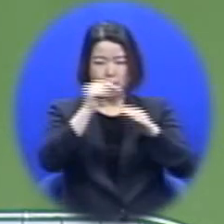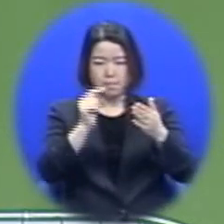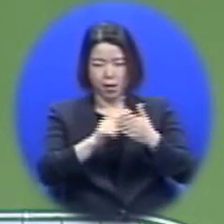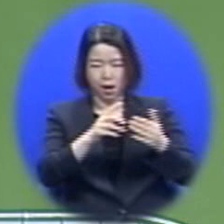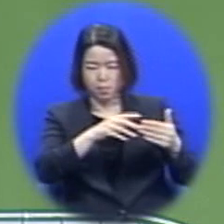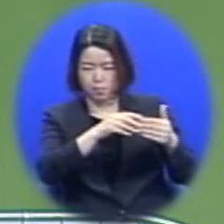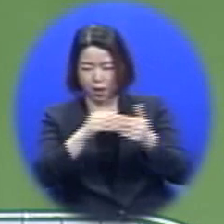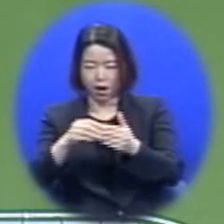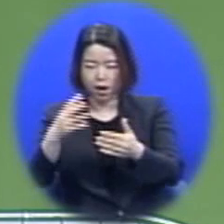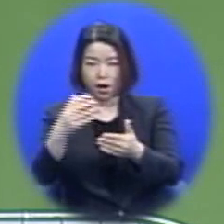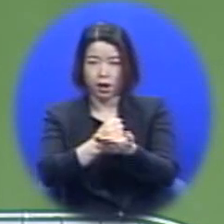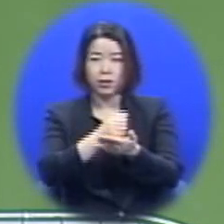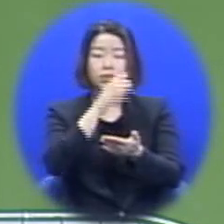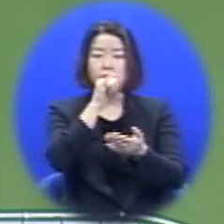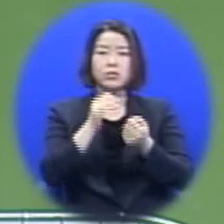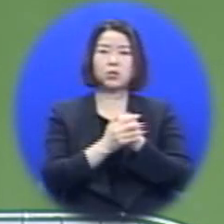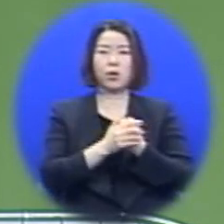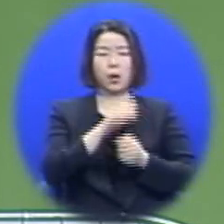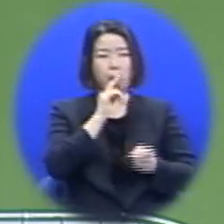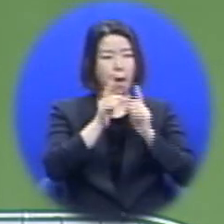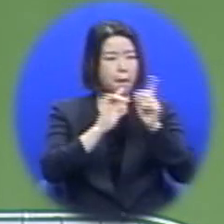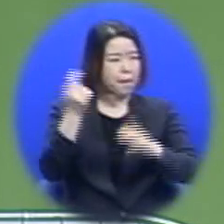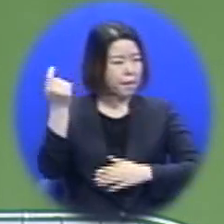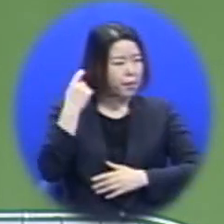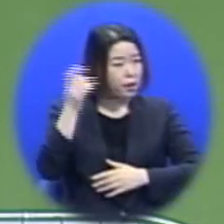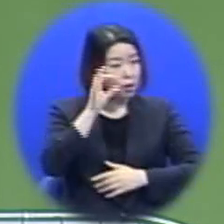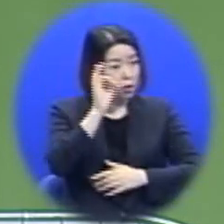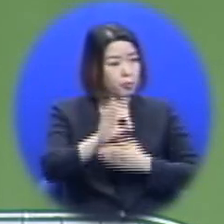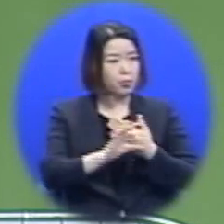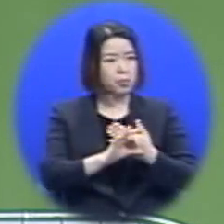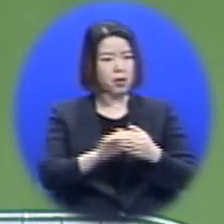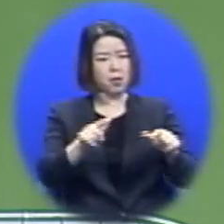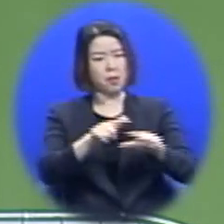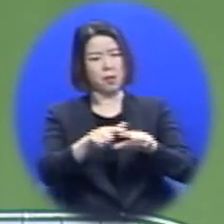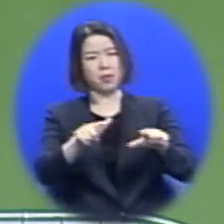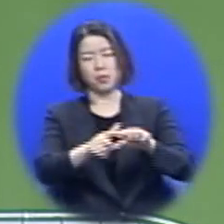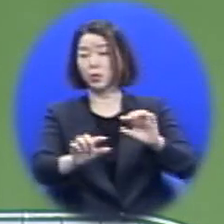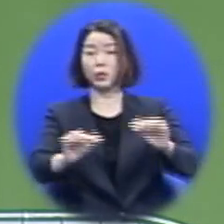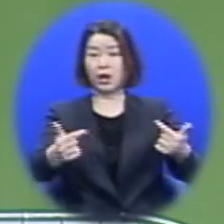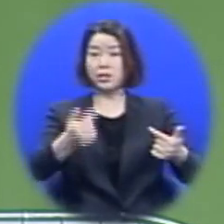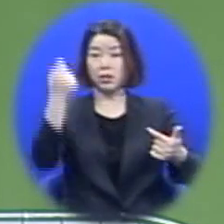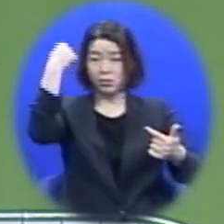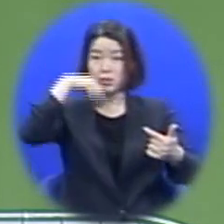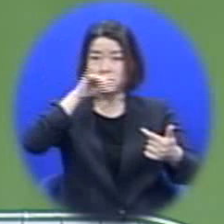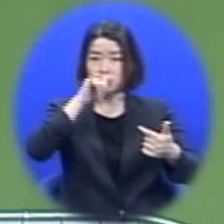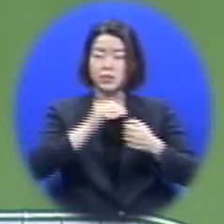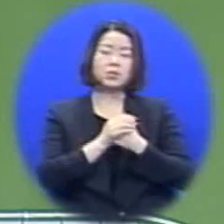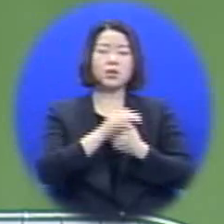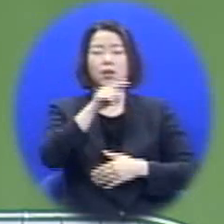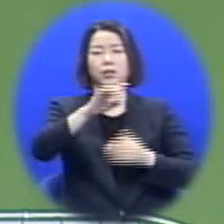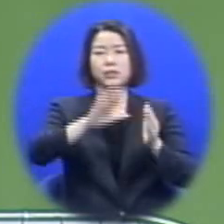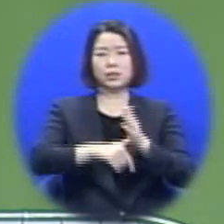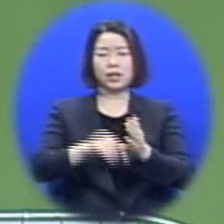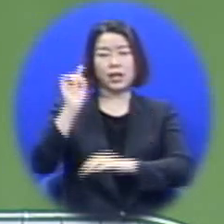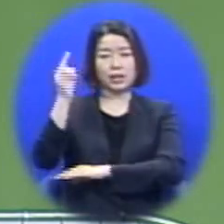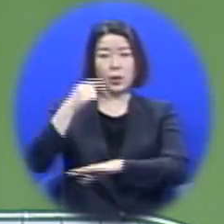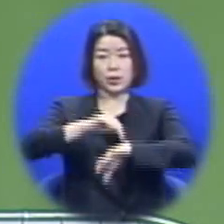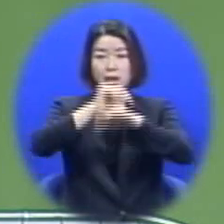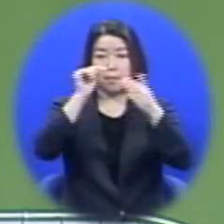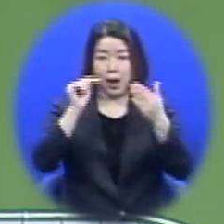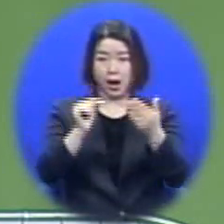큰일 하겠네. 벌써 말을 들어보면 범상치 않은 거예요. 그때 그 다윗의